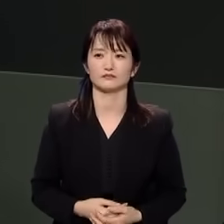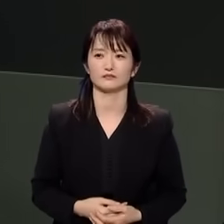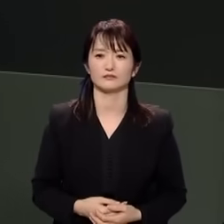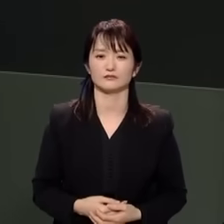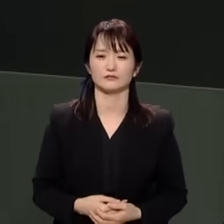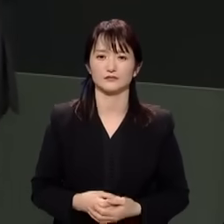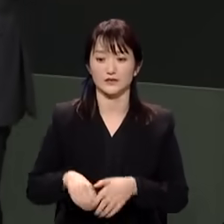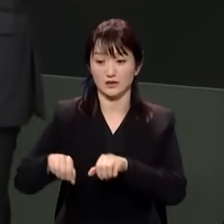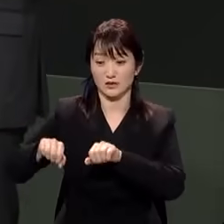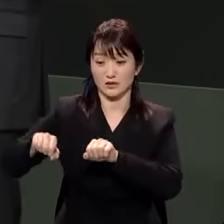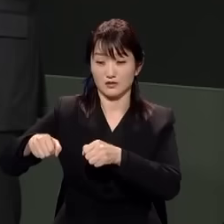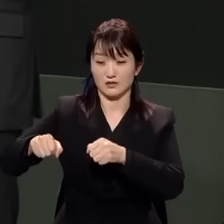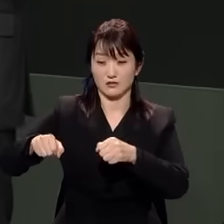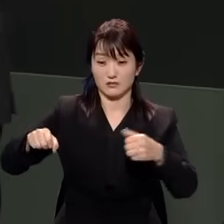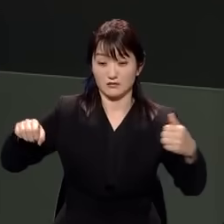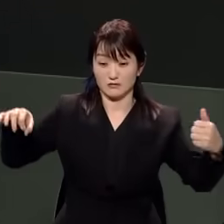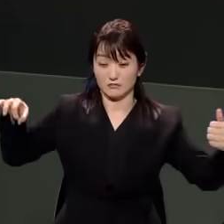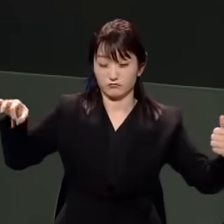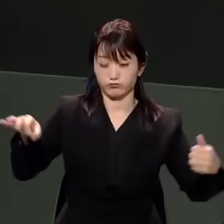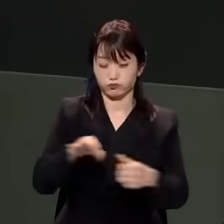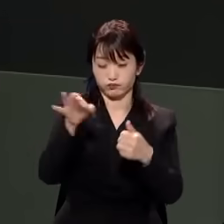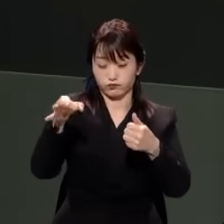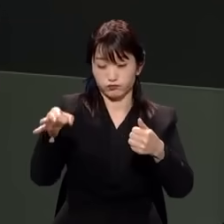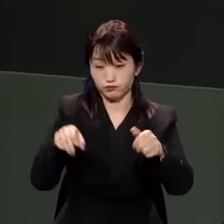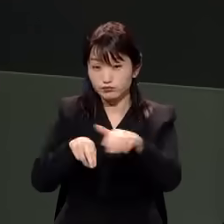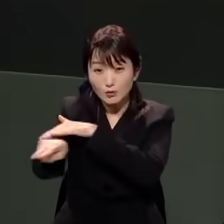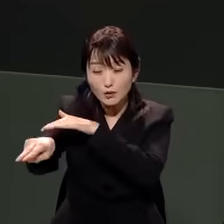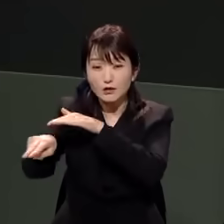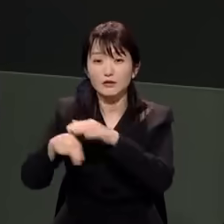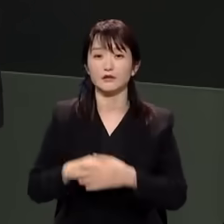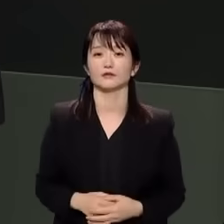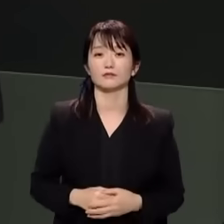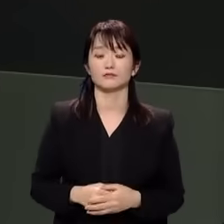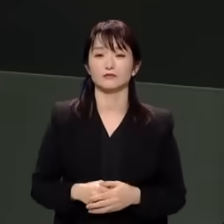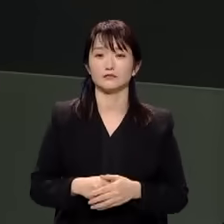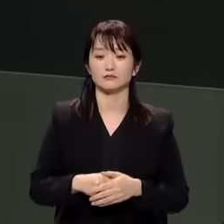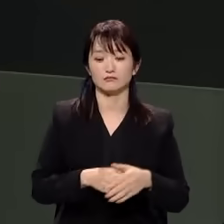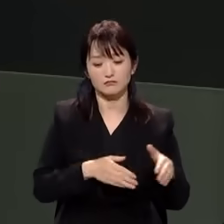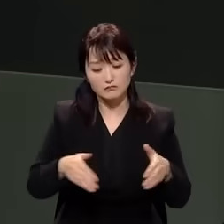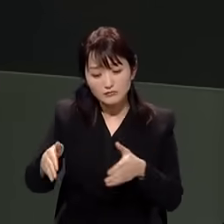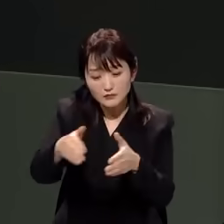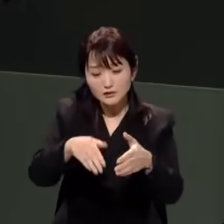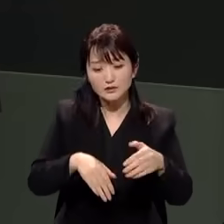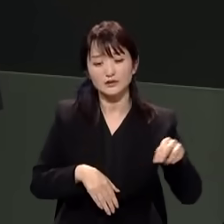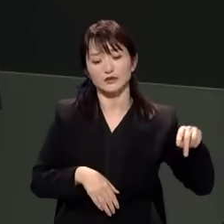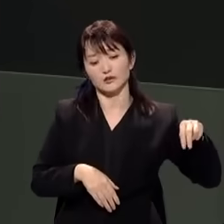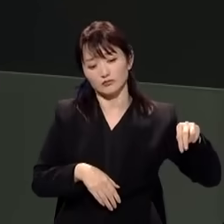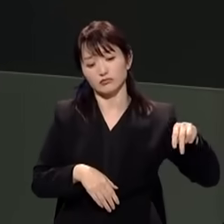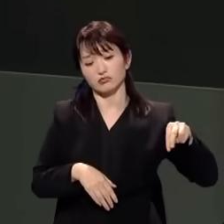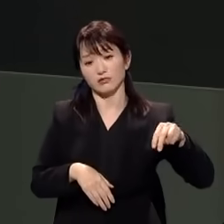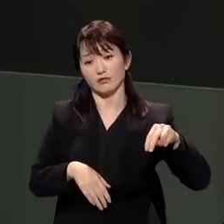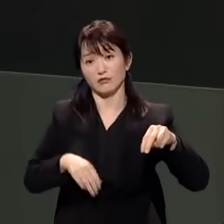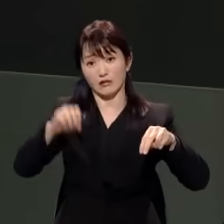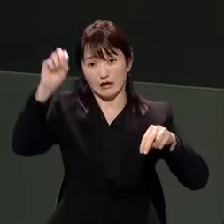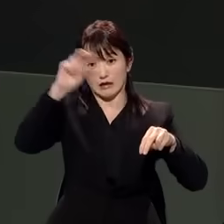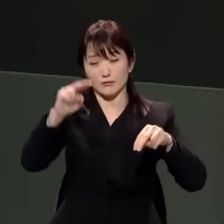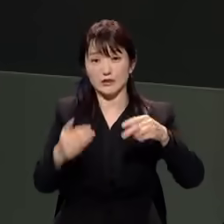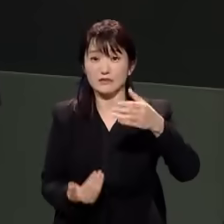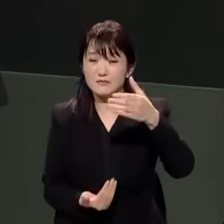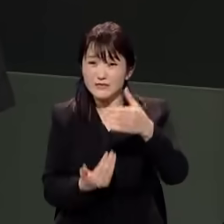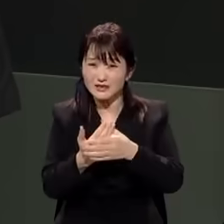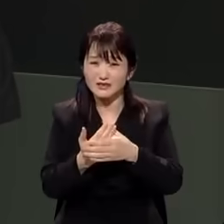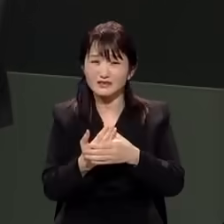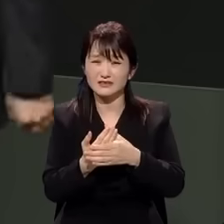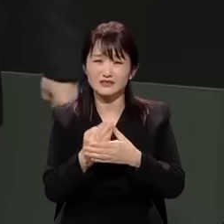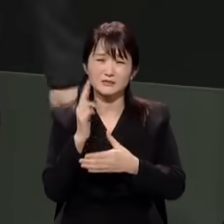와장창 오토바이 뺑소니입니다. 자, 이번에도 사방가족께서 제보해 주셨는데요. 길을 건너던 제보자에게 닥친 끔찍한 사고